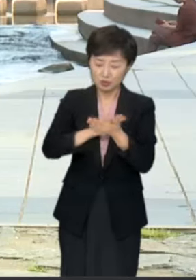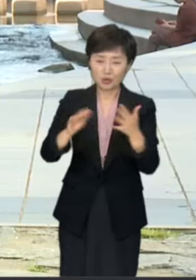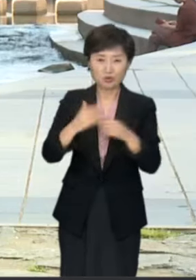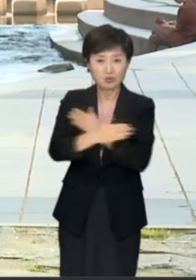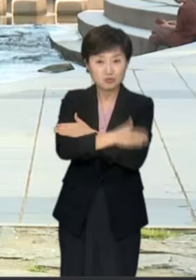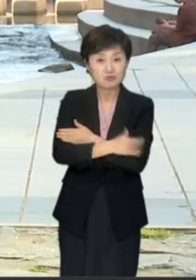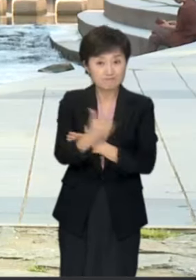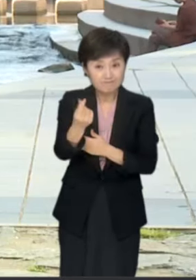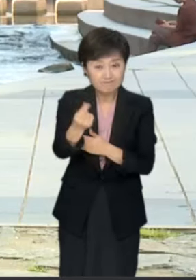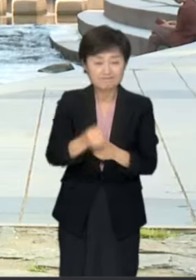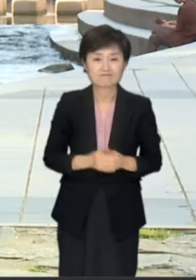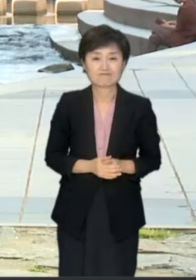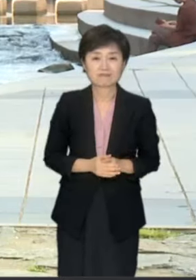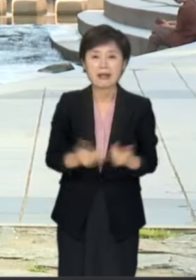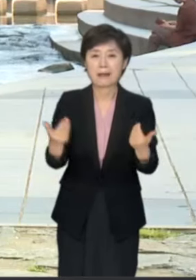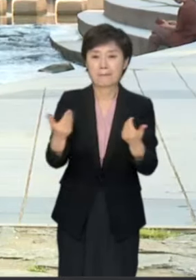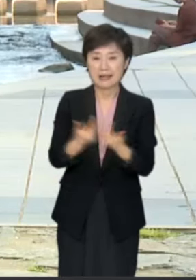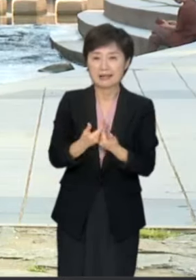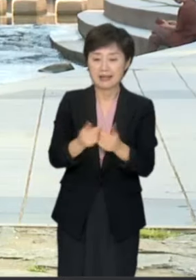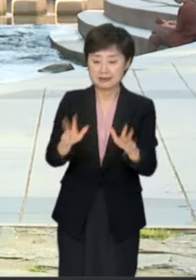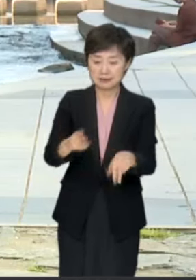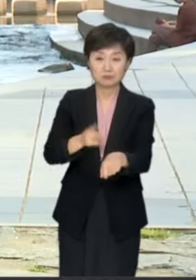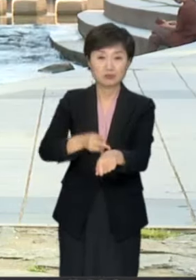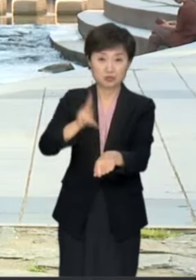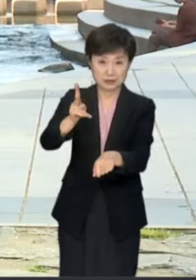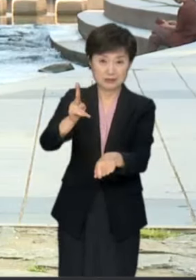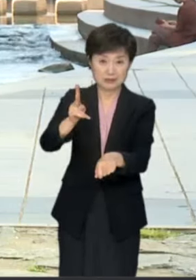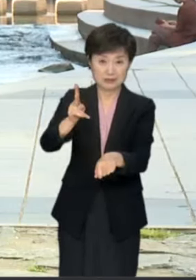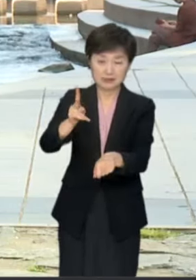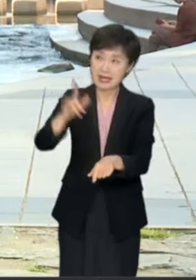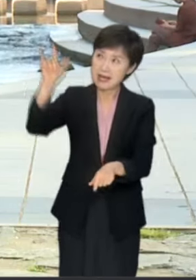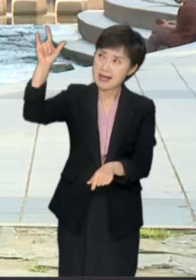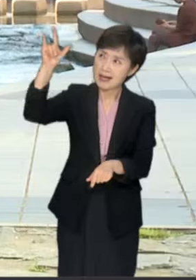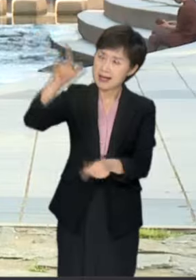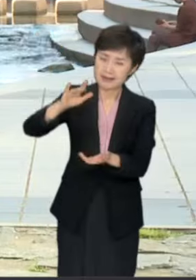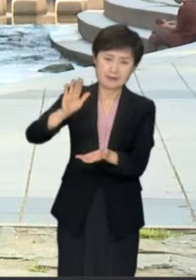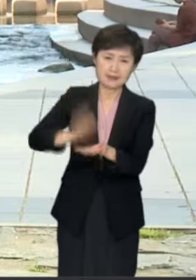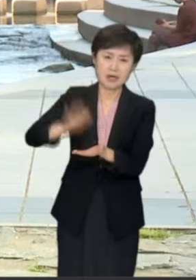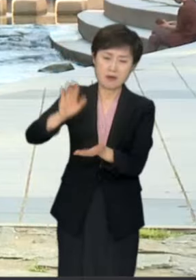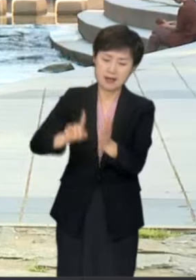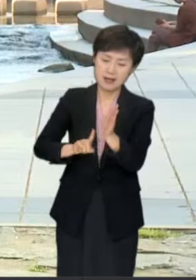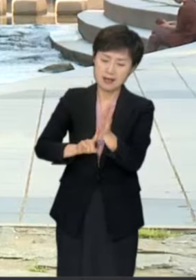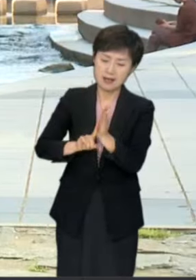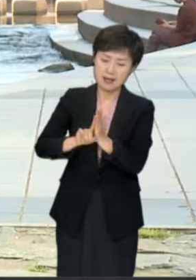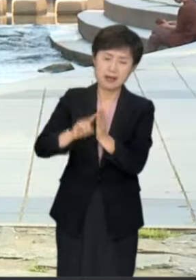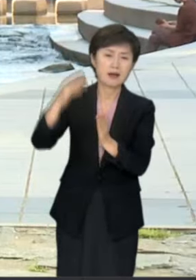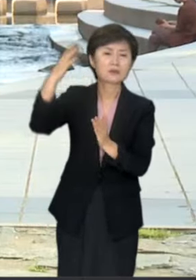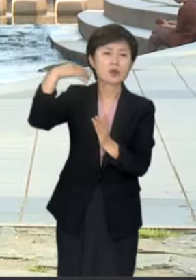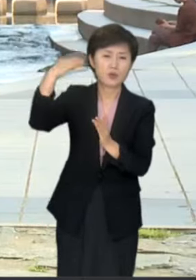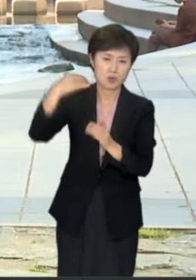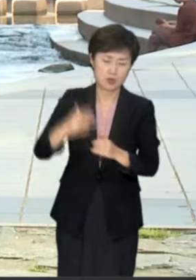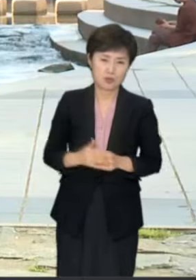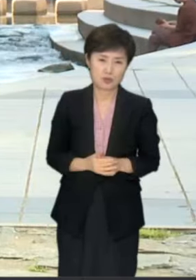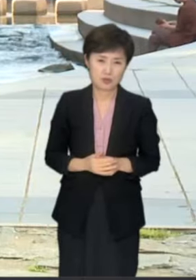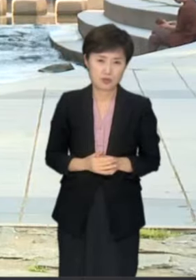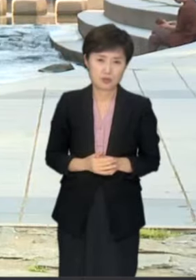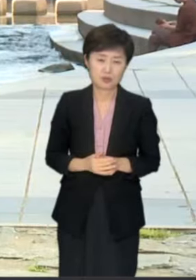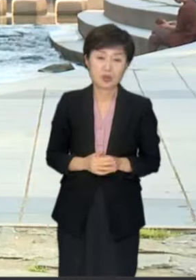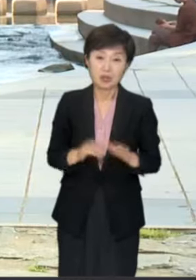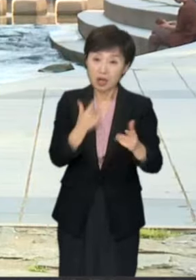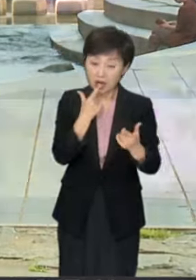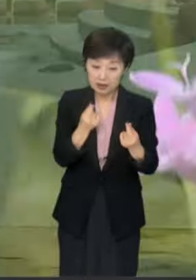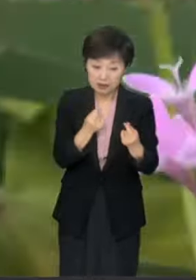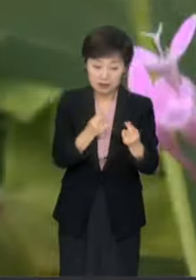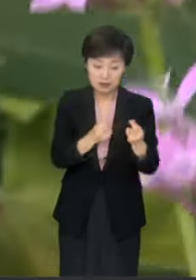선선했던 아침이었습니다. 반면 2시를 넘긴 현재 강한 볕이 내리쬐면서 다소 덥게 느껴지고 있는데요. 이렇게 당분간